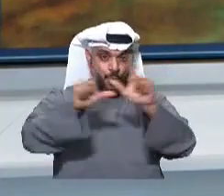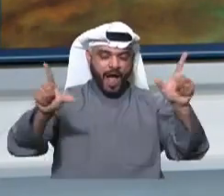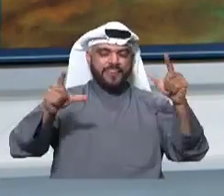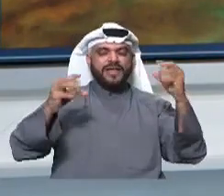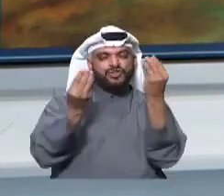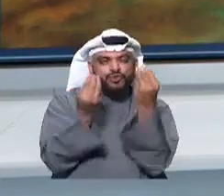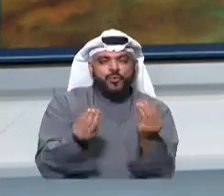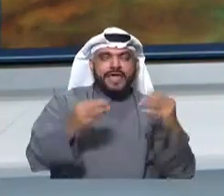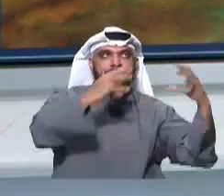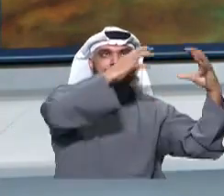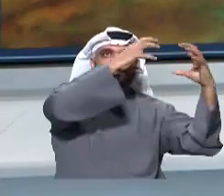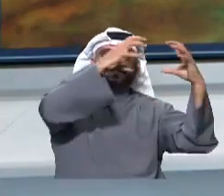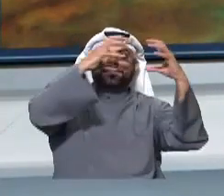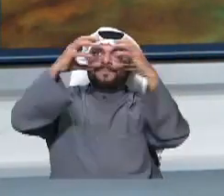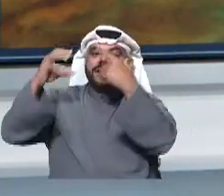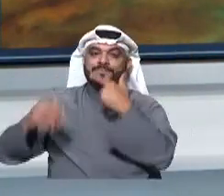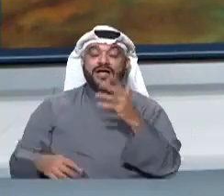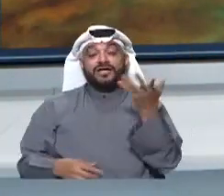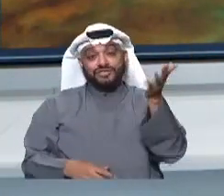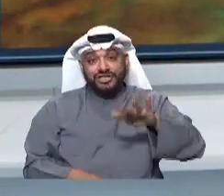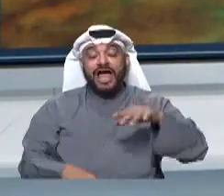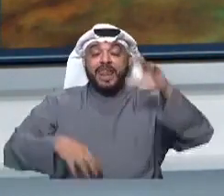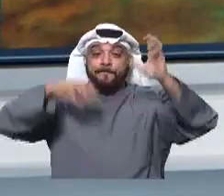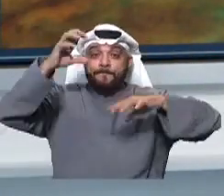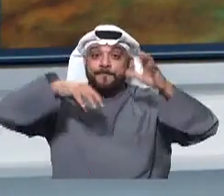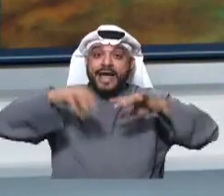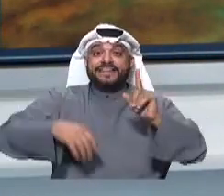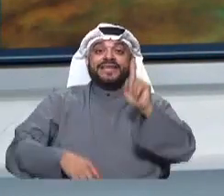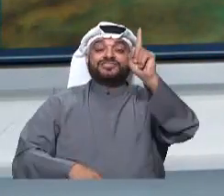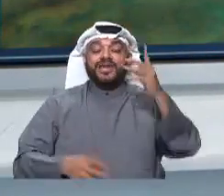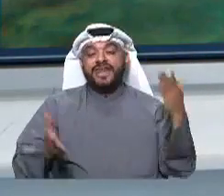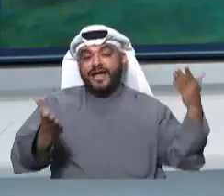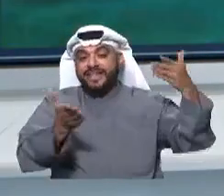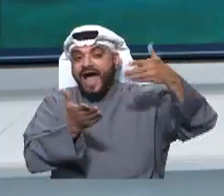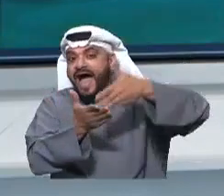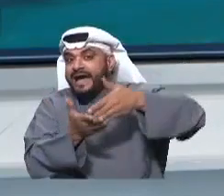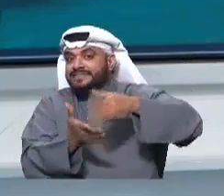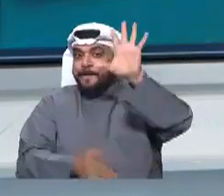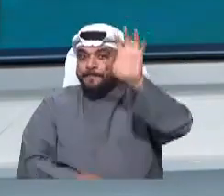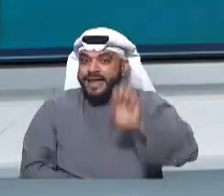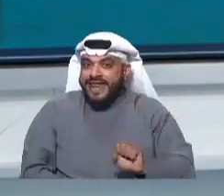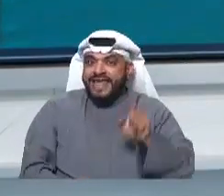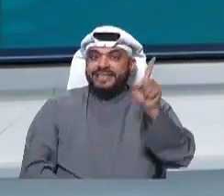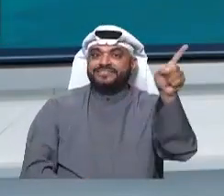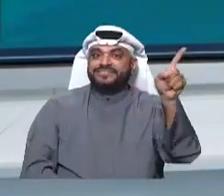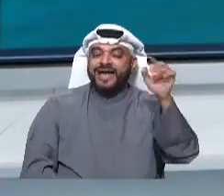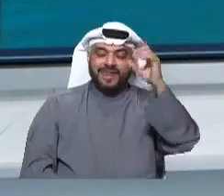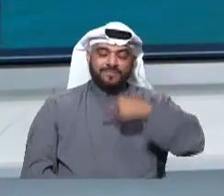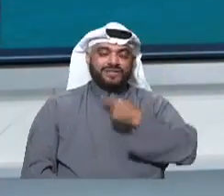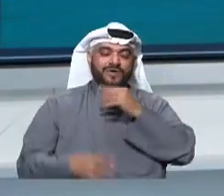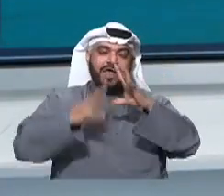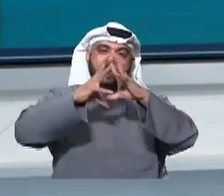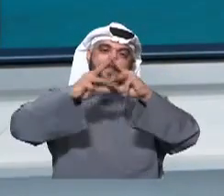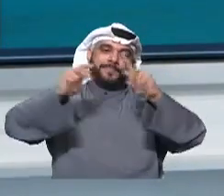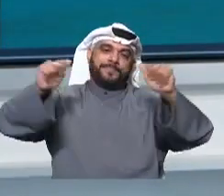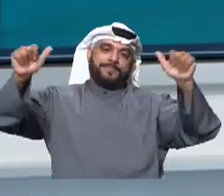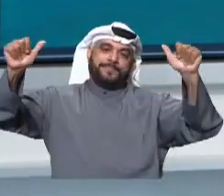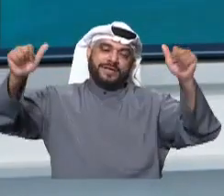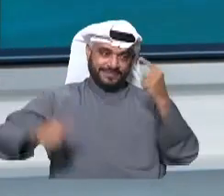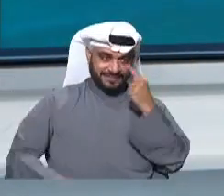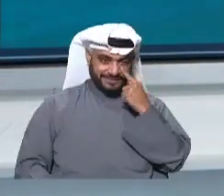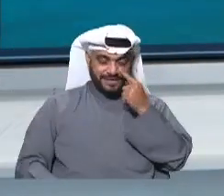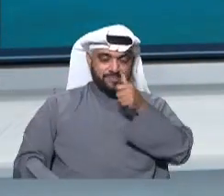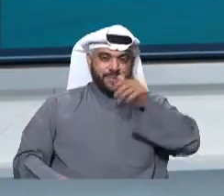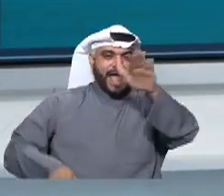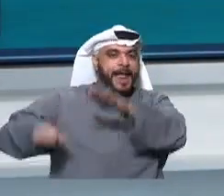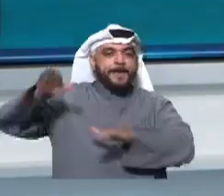المتفرقة وفرص أمطار الخير مستمرة معانا حتى مساء يوم الغد. حالة البحر إن شاء الله خلال 24 ساعة القادمة